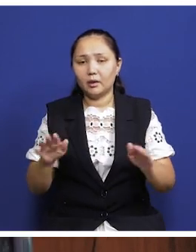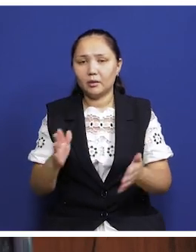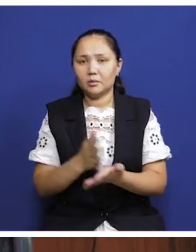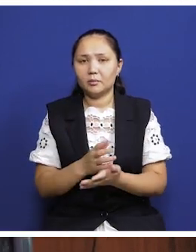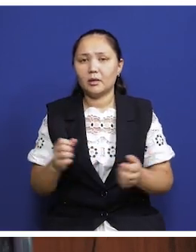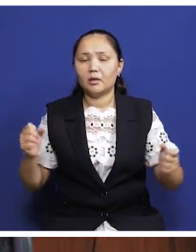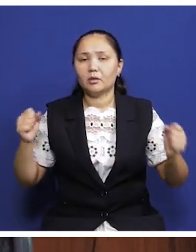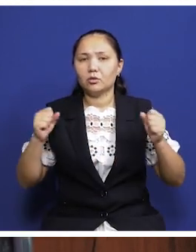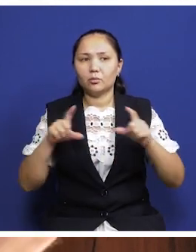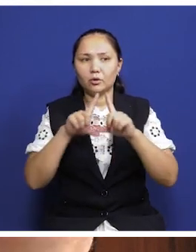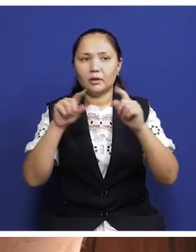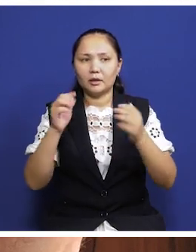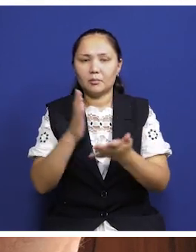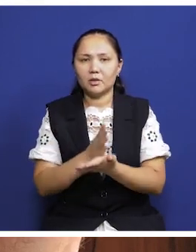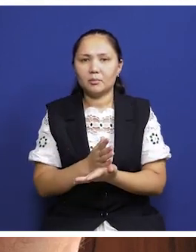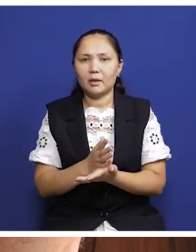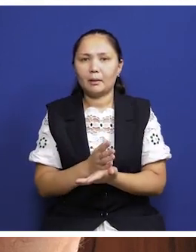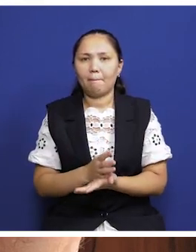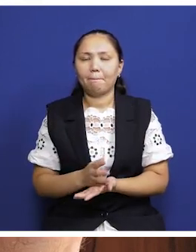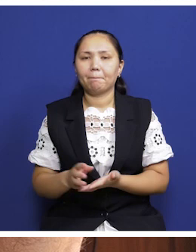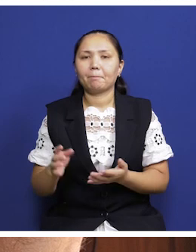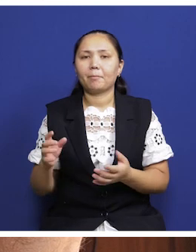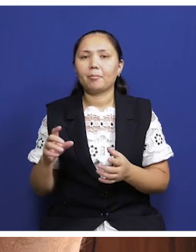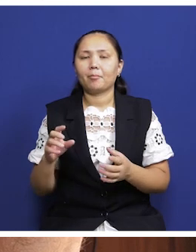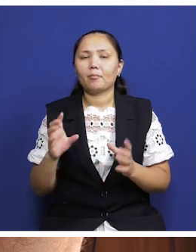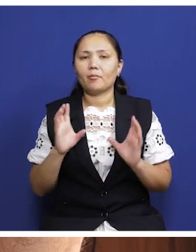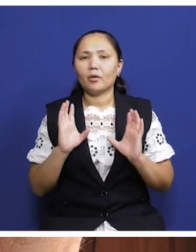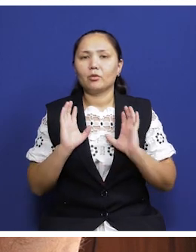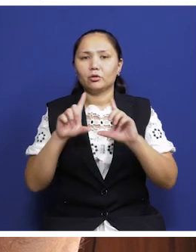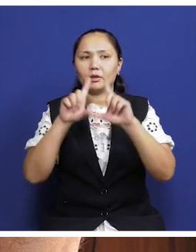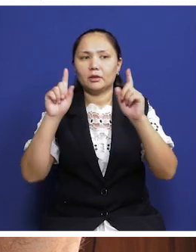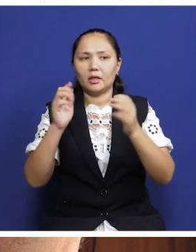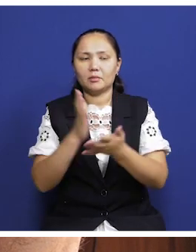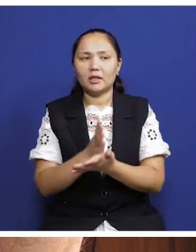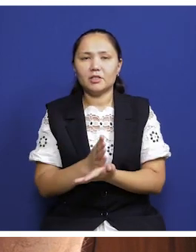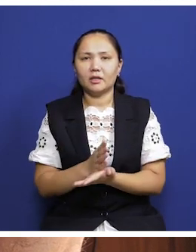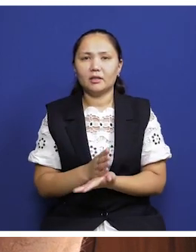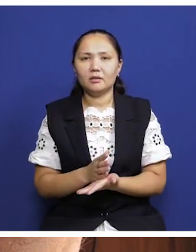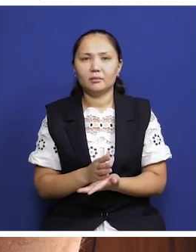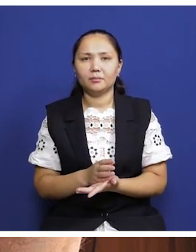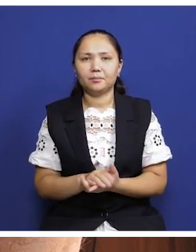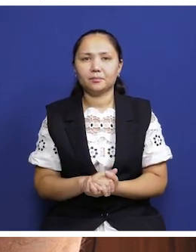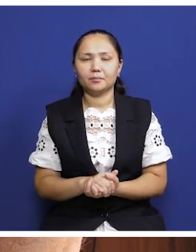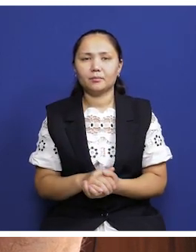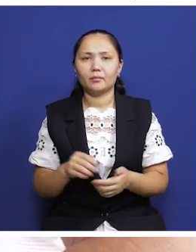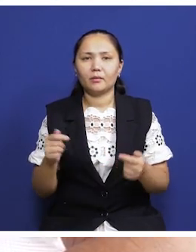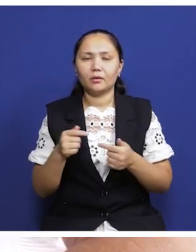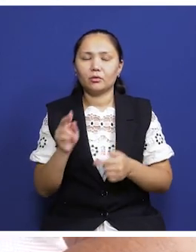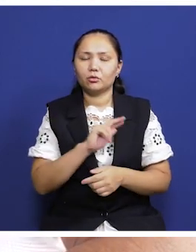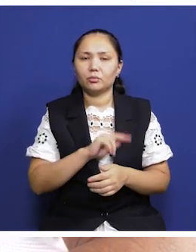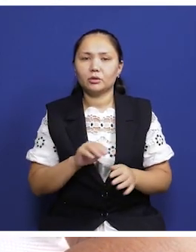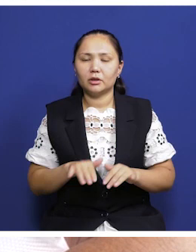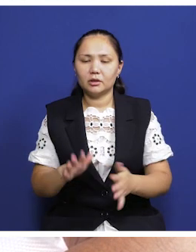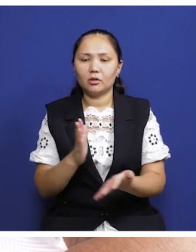спорт мектебіміз бар, үш мешітіміз бар. Үш елді мекенде де тұрғылықты жұмыс істеп тұрған.